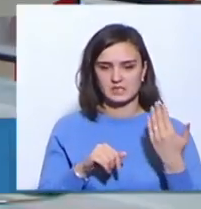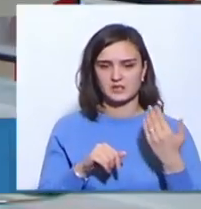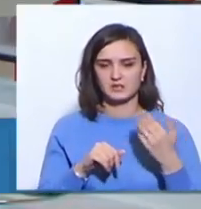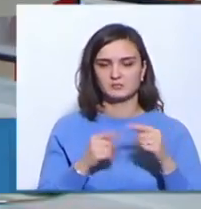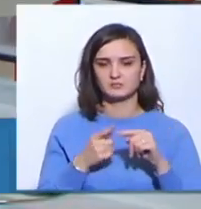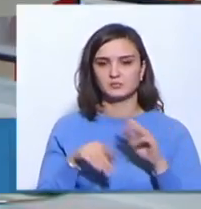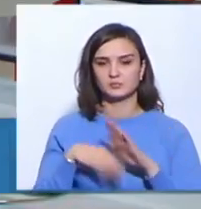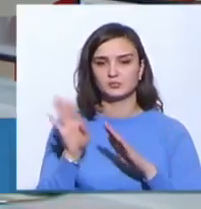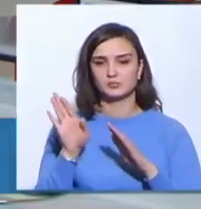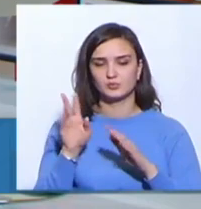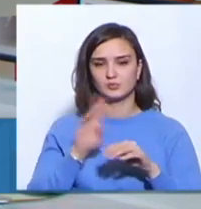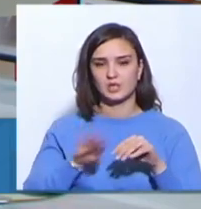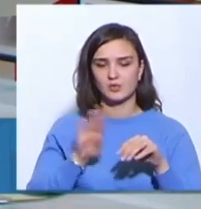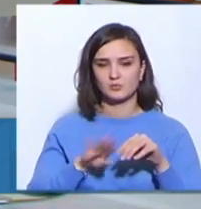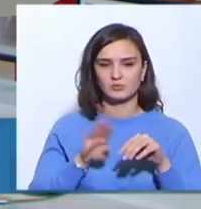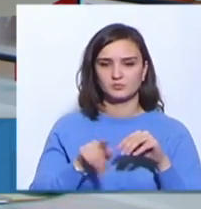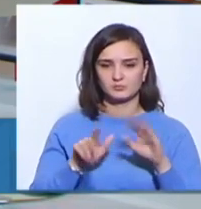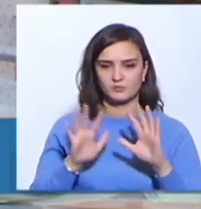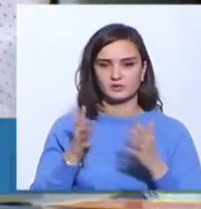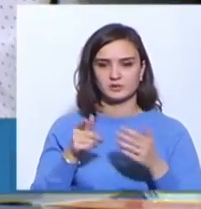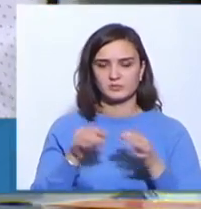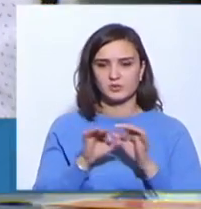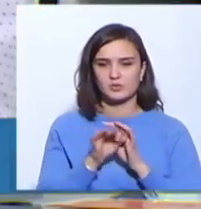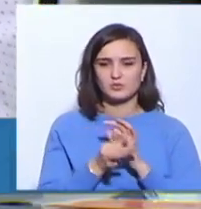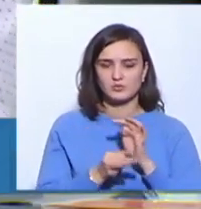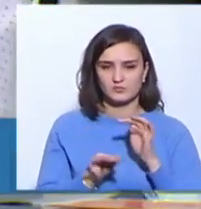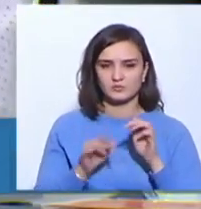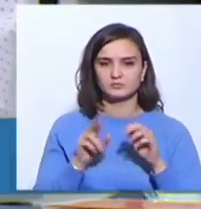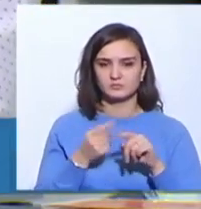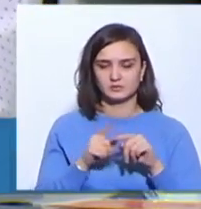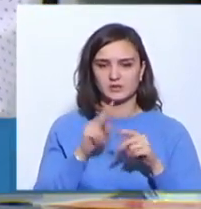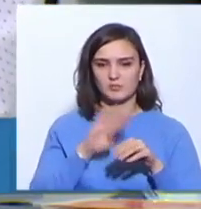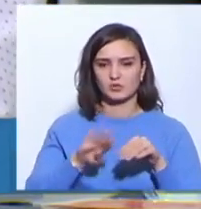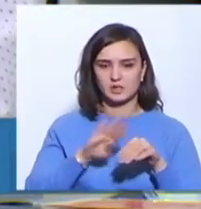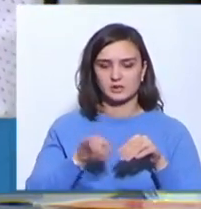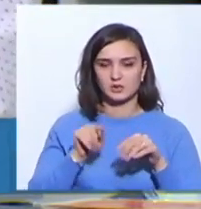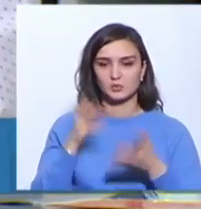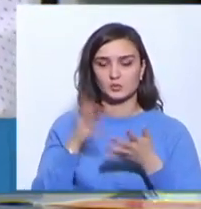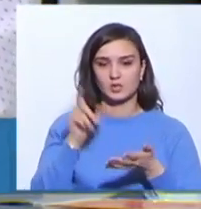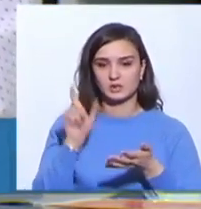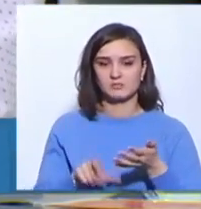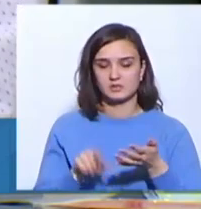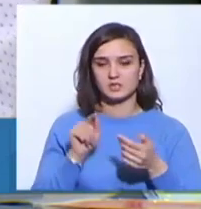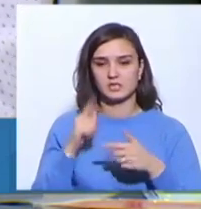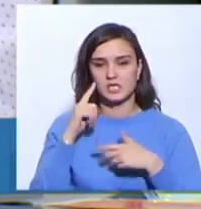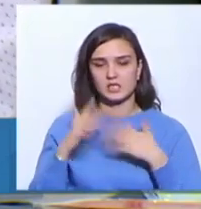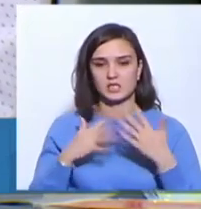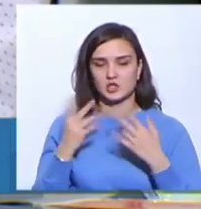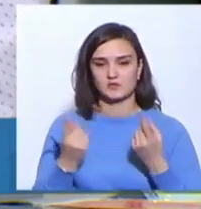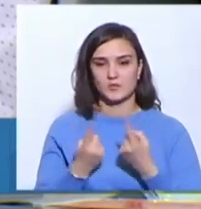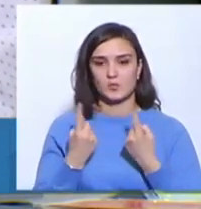მარცხენა მხარეს უფრო გავალობის მოვლენებია ხოლმე, ლორწოვან სისხლიანი გამონადენი. აი თუ ადამიანს აერია